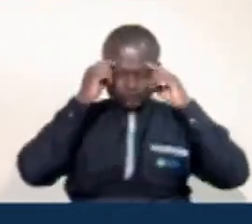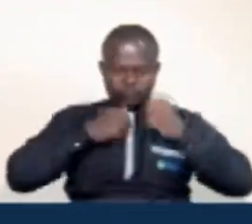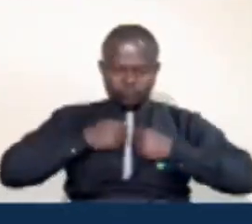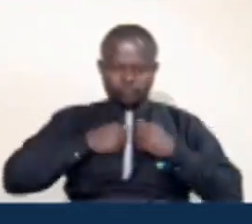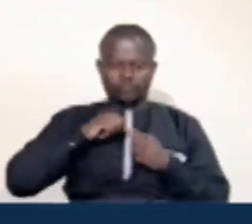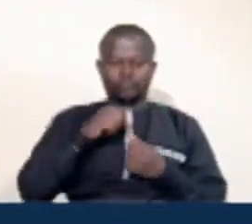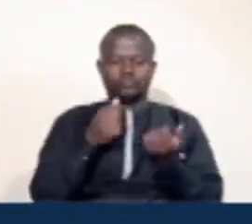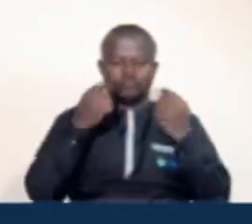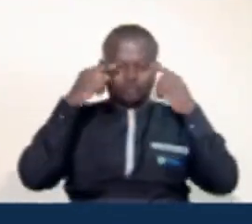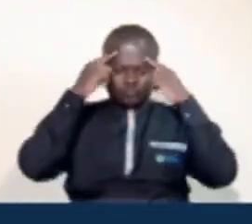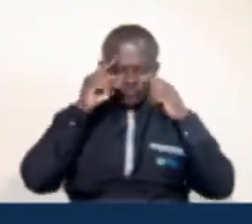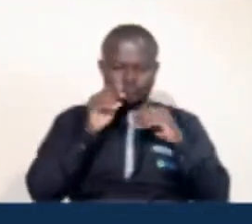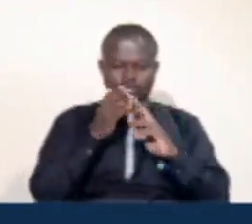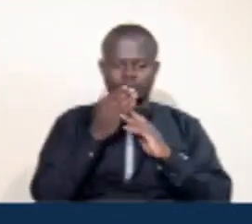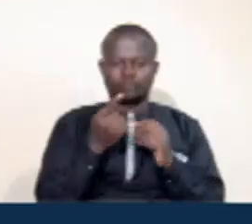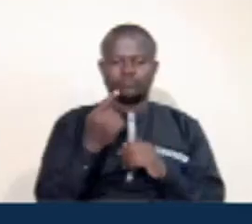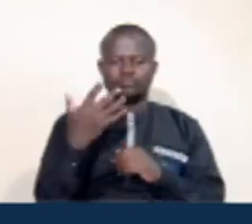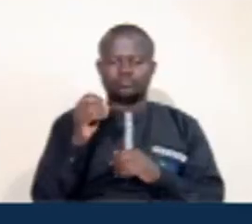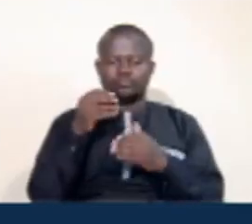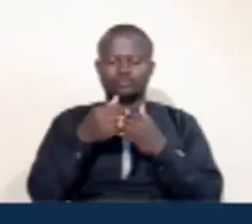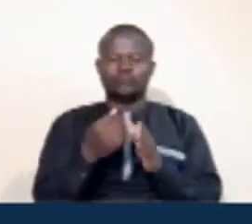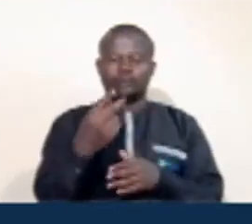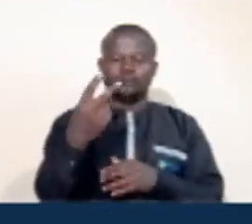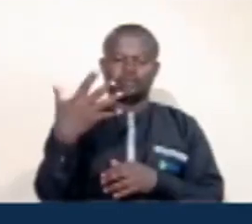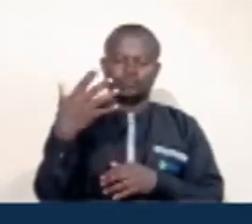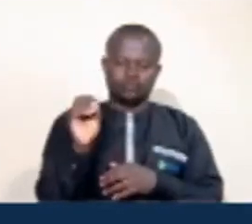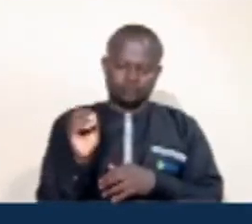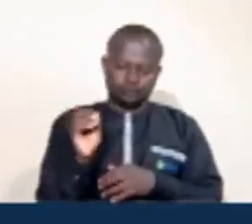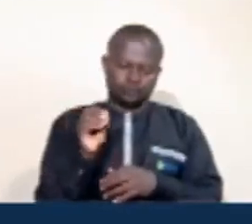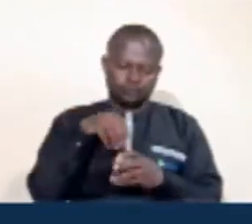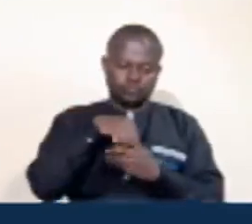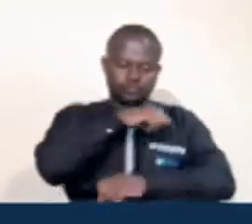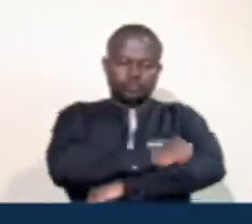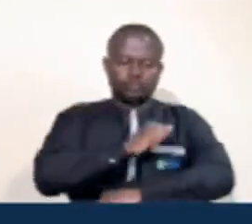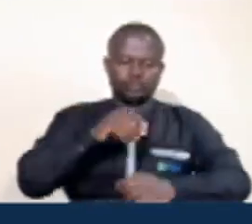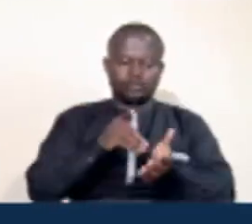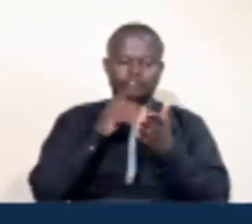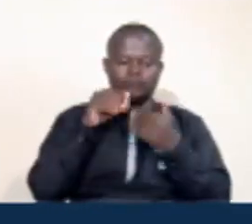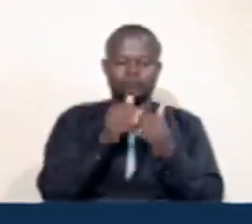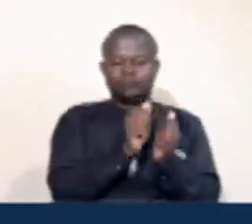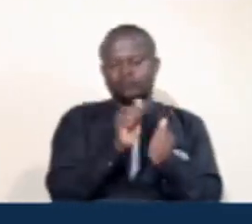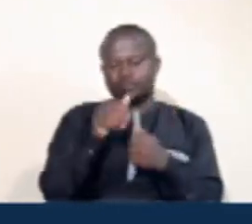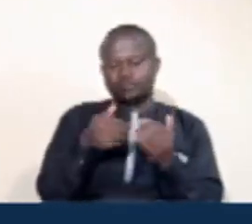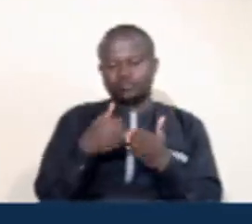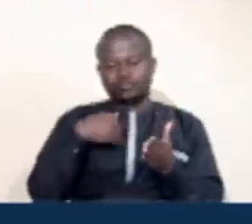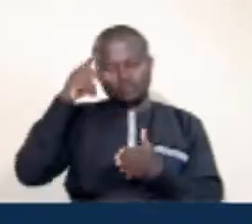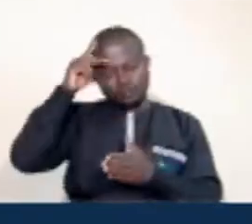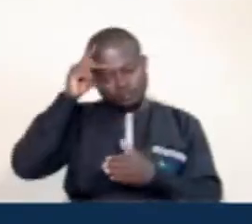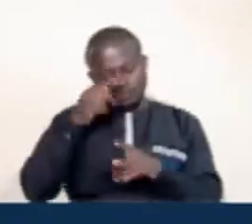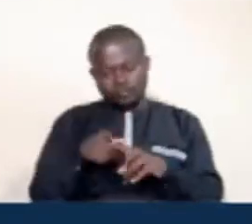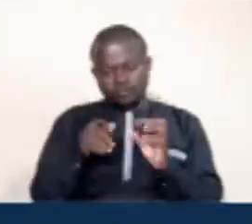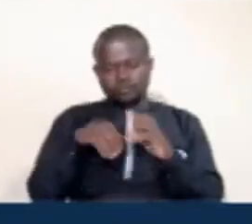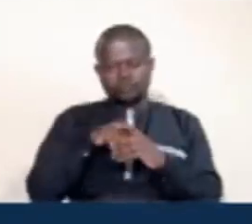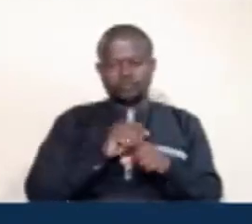Hamburg yo mu Budage abantu bari hagati ya 150 na 250 bagizwe n'abanyeshuri n'abaganga n'abandi bafite ubumenyi bunyuranye